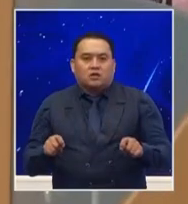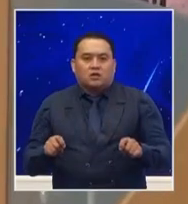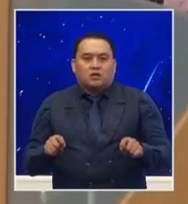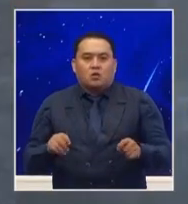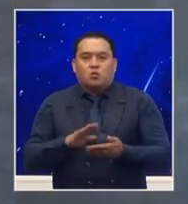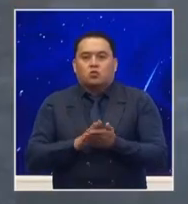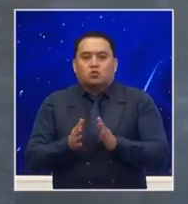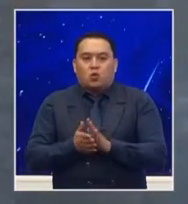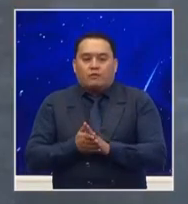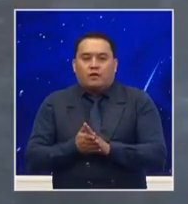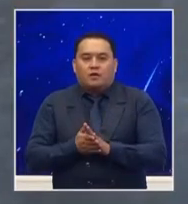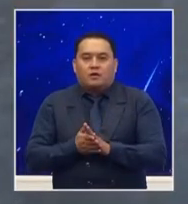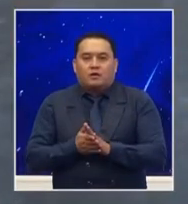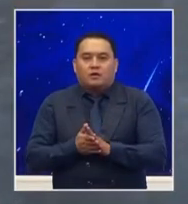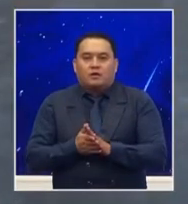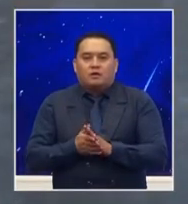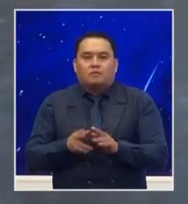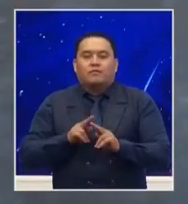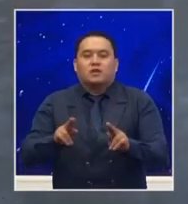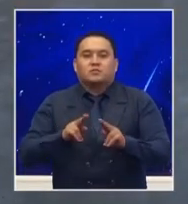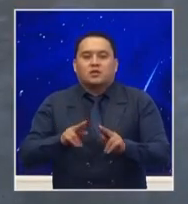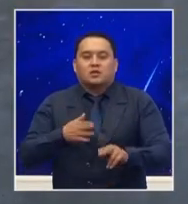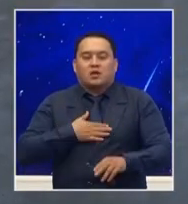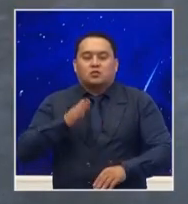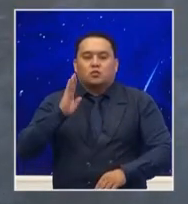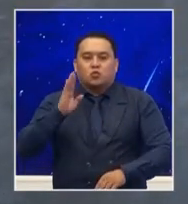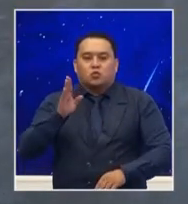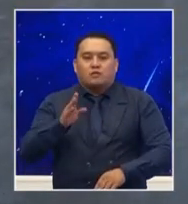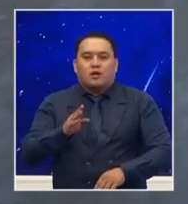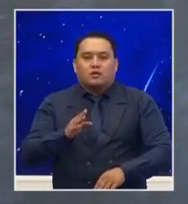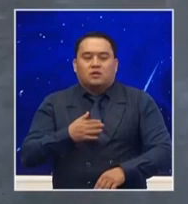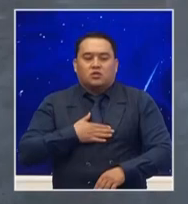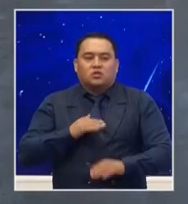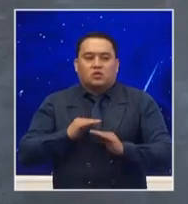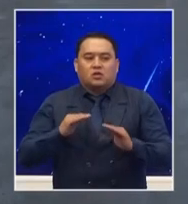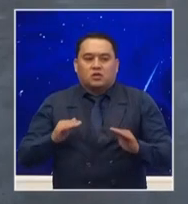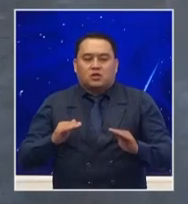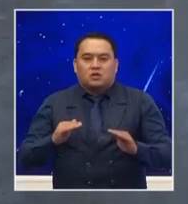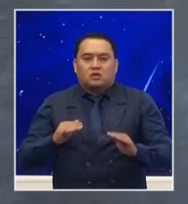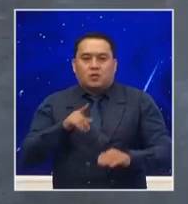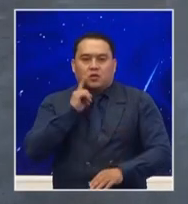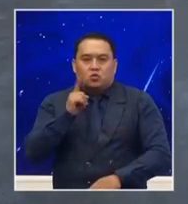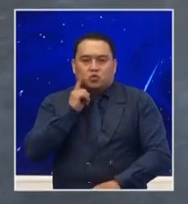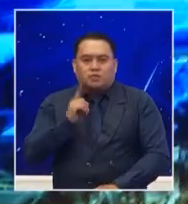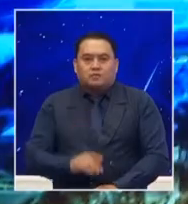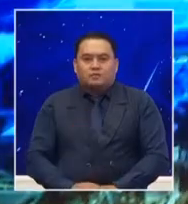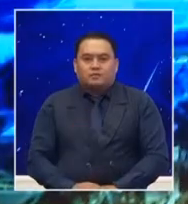создать условия для воспитания нашего будущего, воспитания наших детей, нашей молодежи.